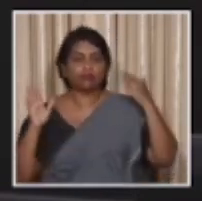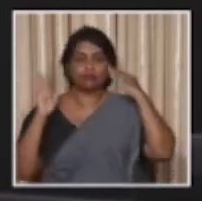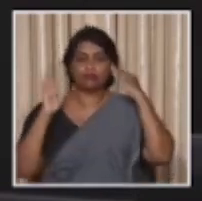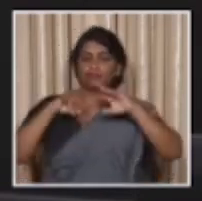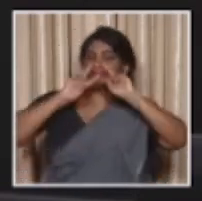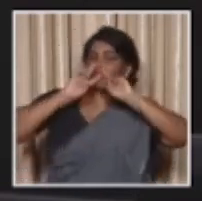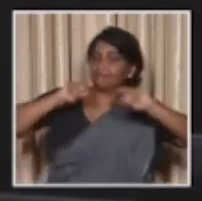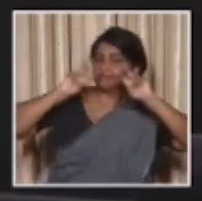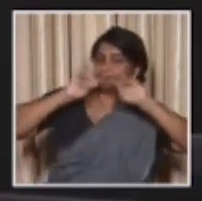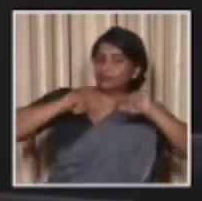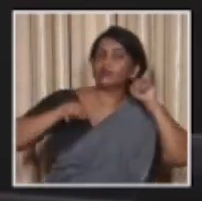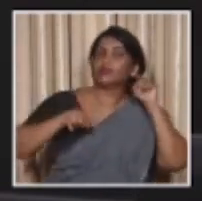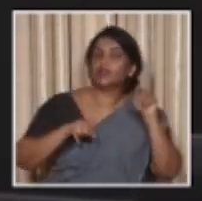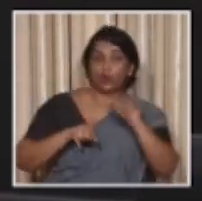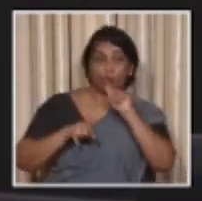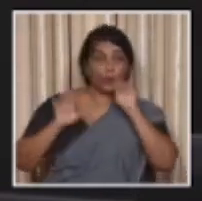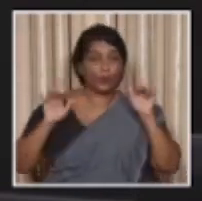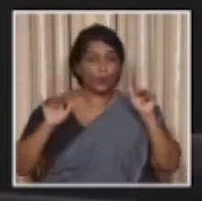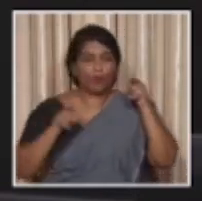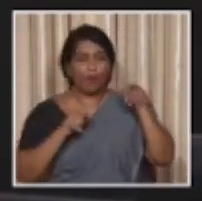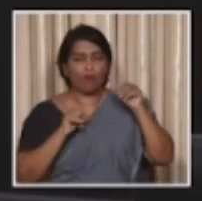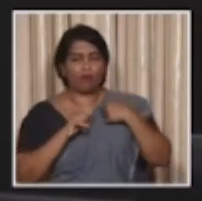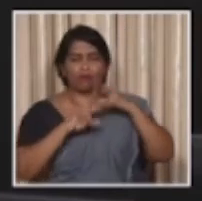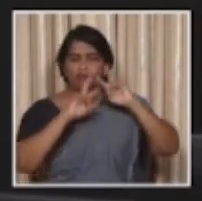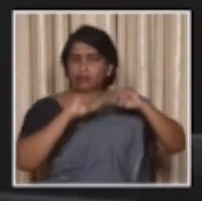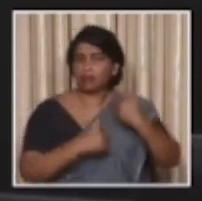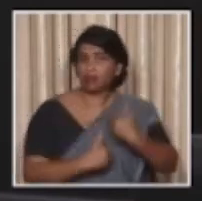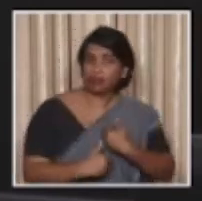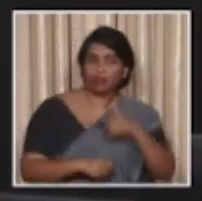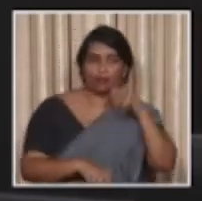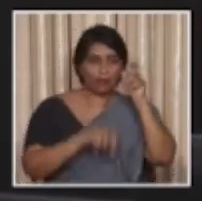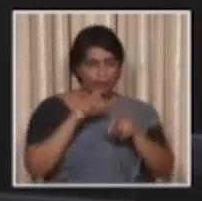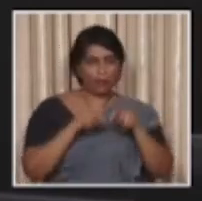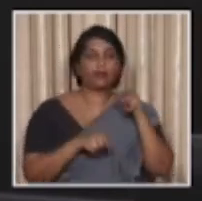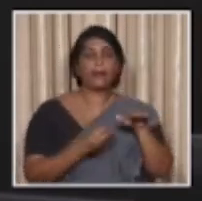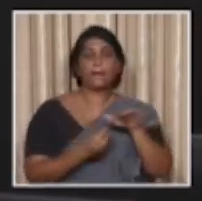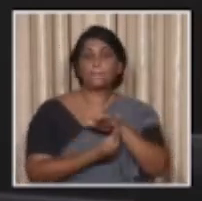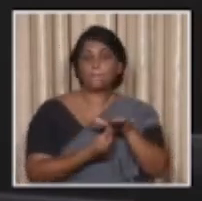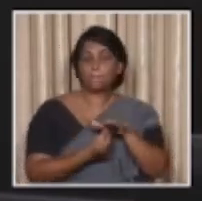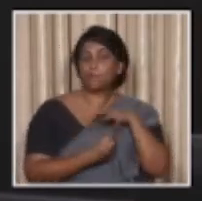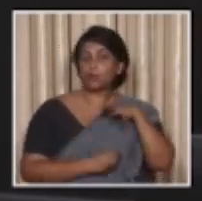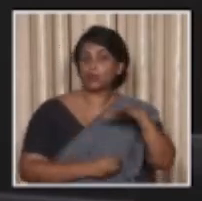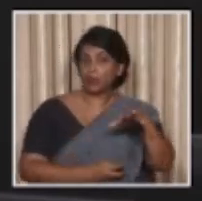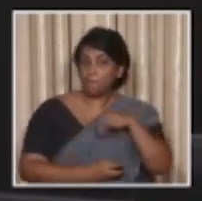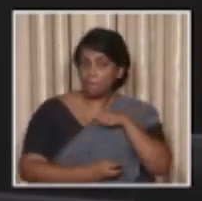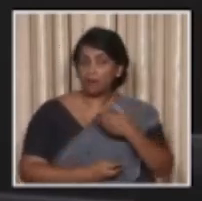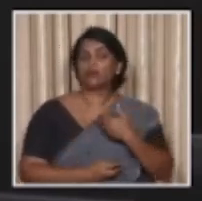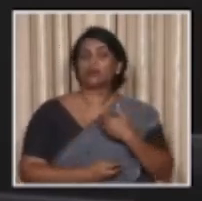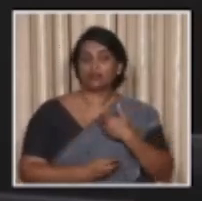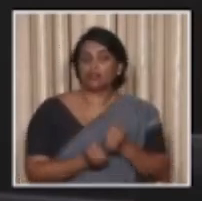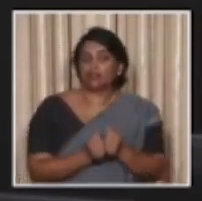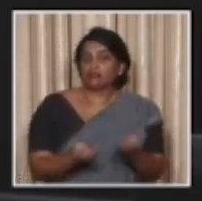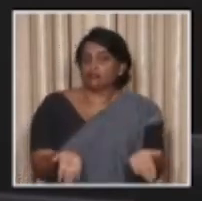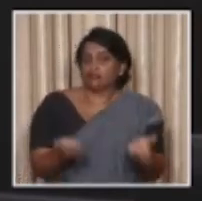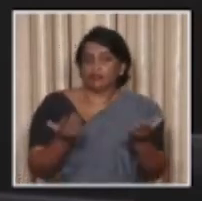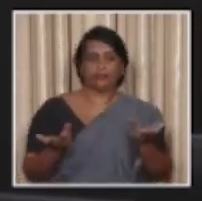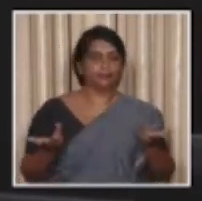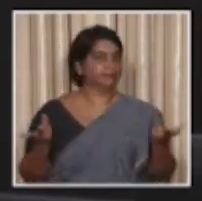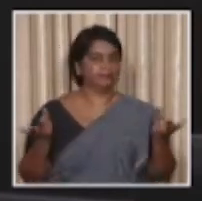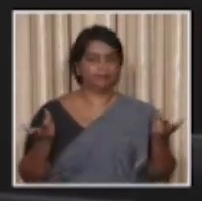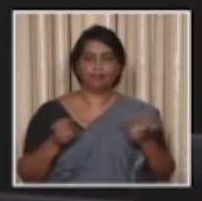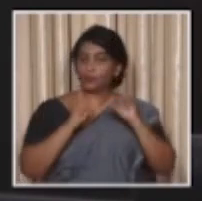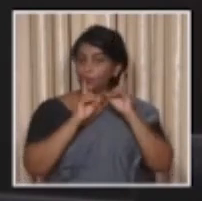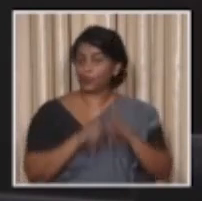අධ්‍යයනයක් අධ්‍යයනය කරන්න ආසාවක් දක්වන පිරිස් මේ පරිසරය භාවිතා කරන්න අපි පොළඹවල නැහැ. ඒ හින්දා